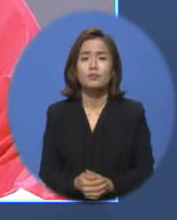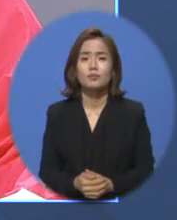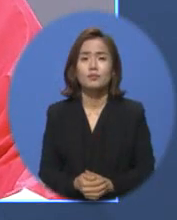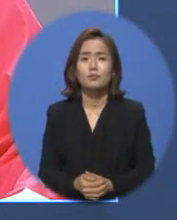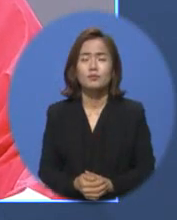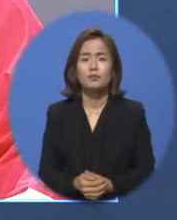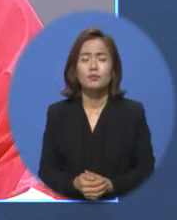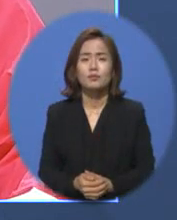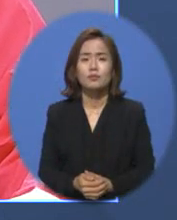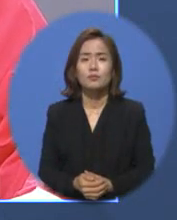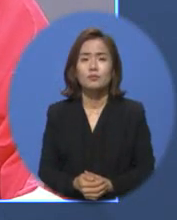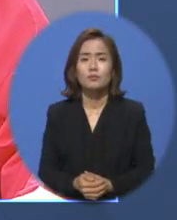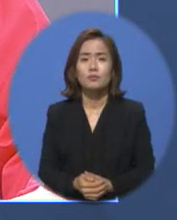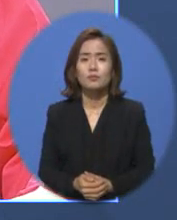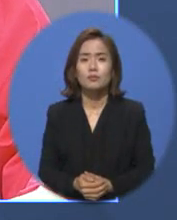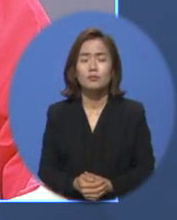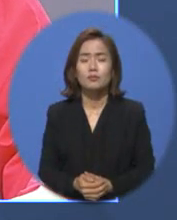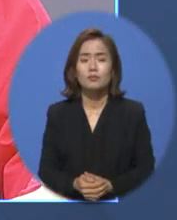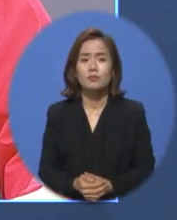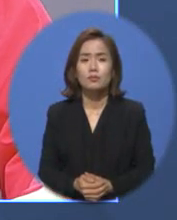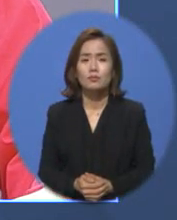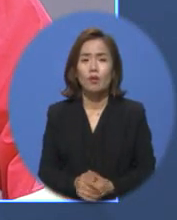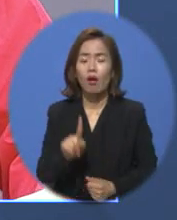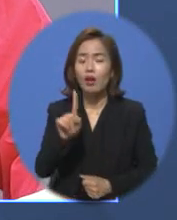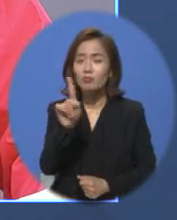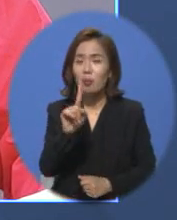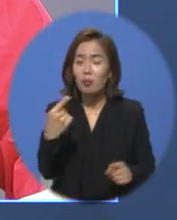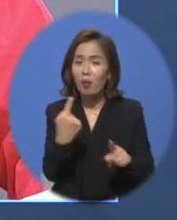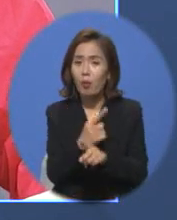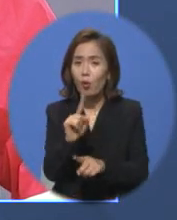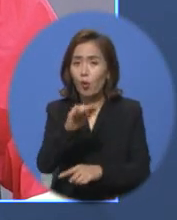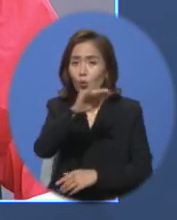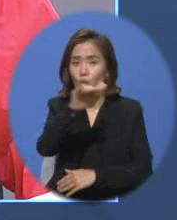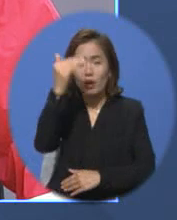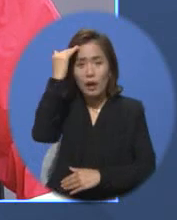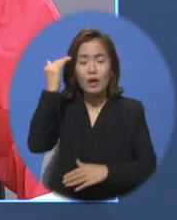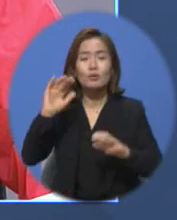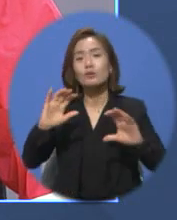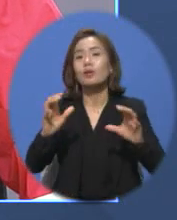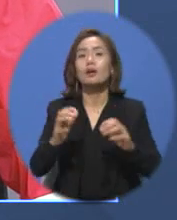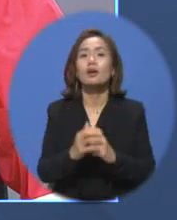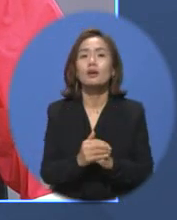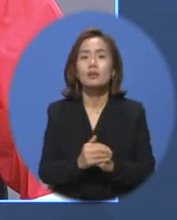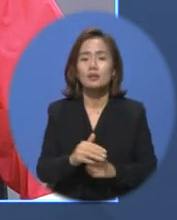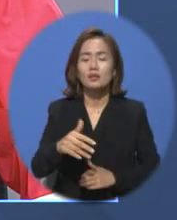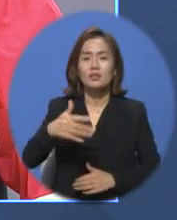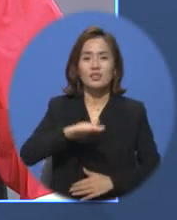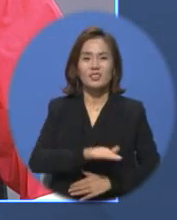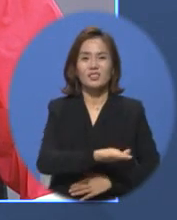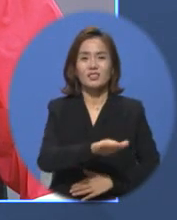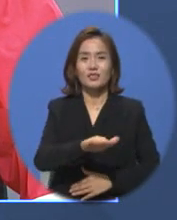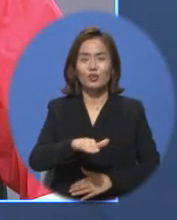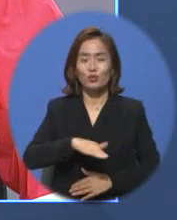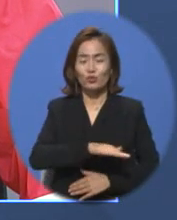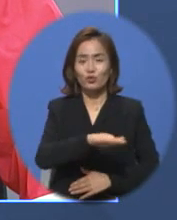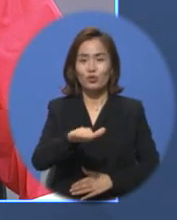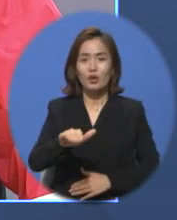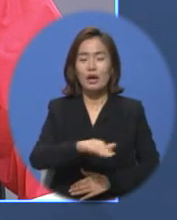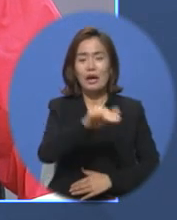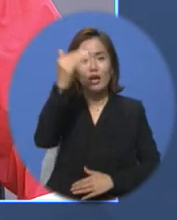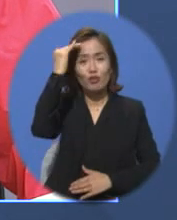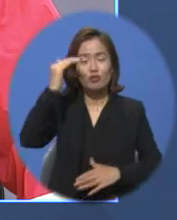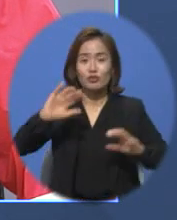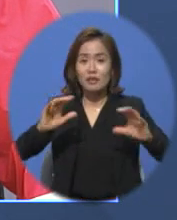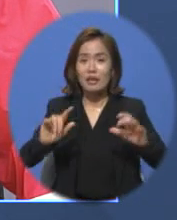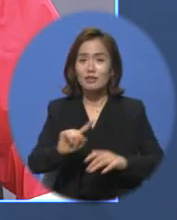한가지정정하고싶은게있어요. "우리나라"(겸손한 표현인"저희"를사용)라는표현은적절하지않습니다. 대한민국또는국가를지칭